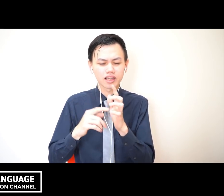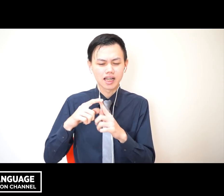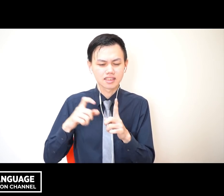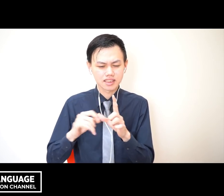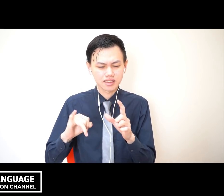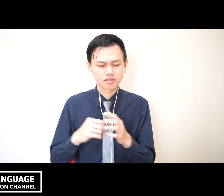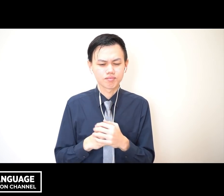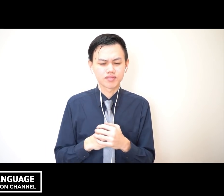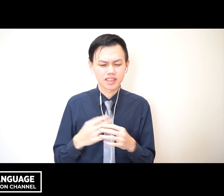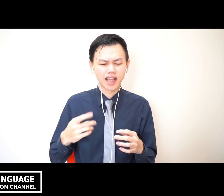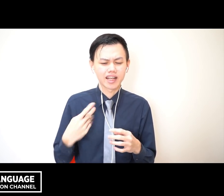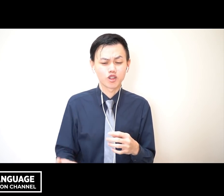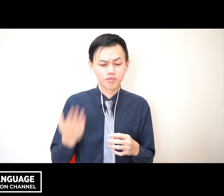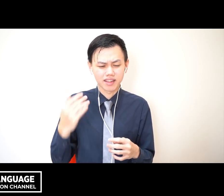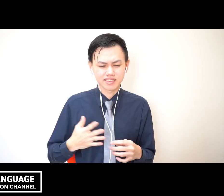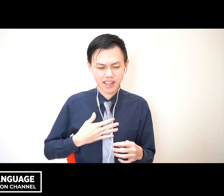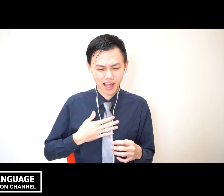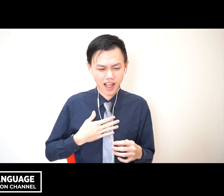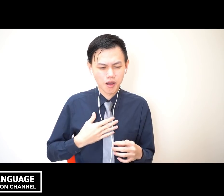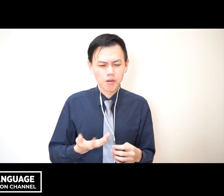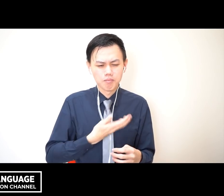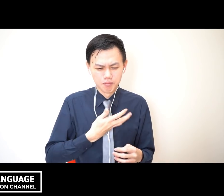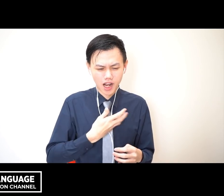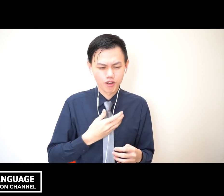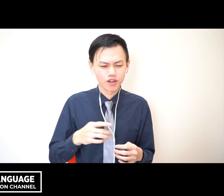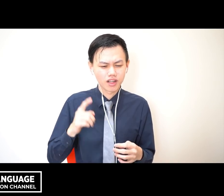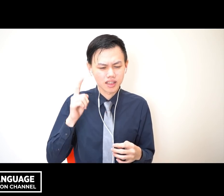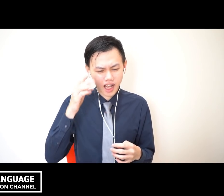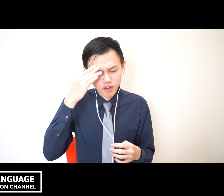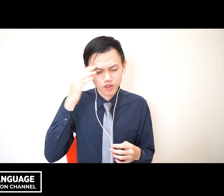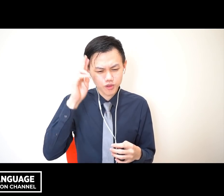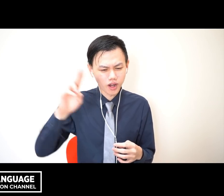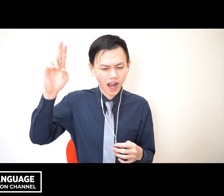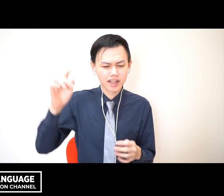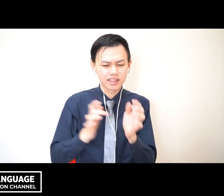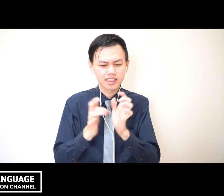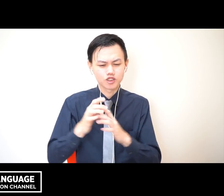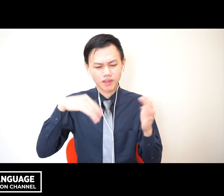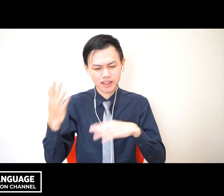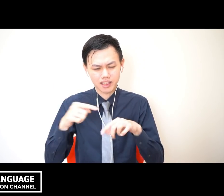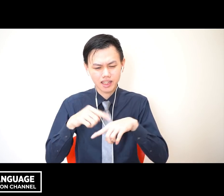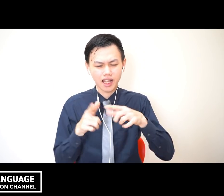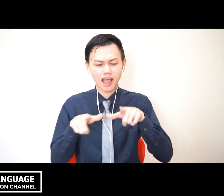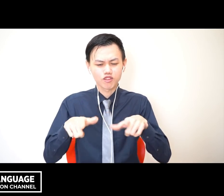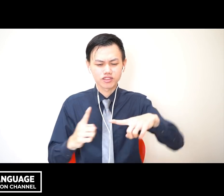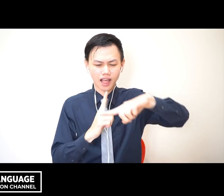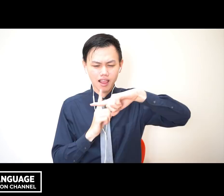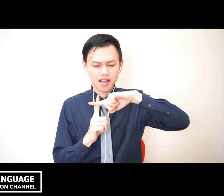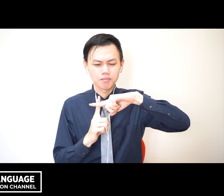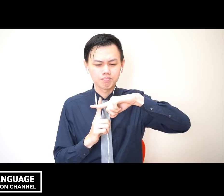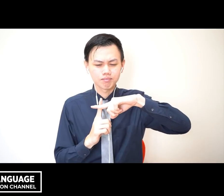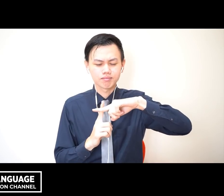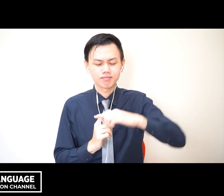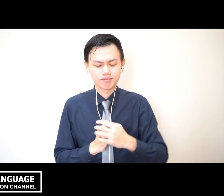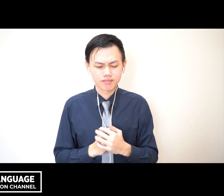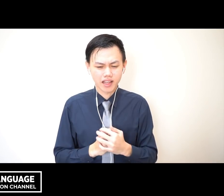di kayu salib. Dan Dia tidak sekedar mati, tetapi seperti yang hari ini sedang kita rayakan bersama-sama dalam Paskah, Dia